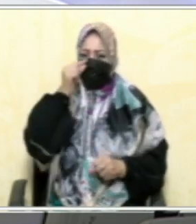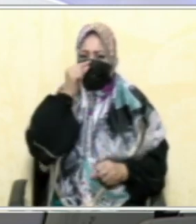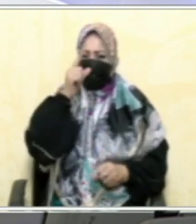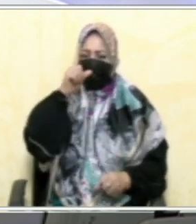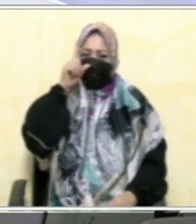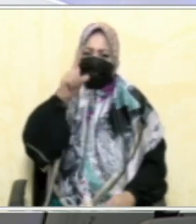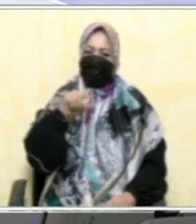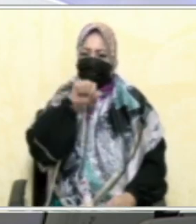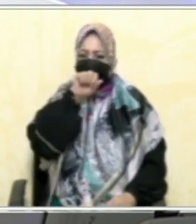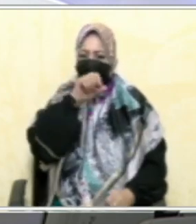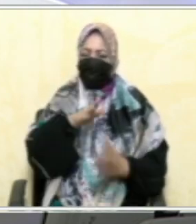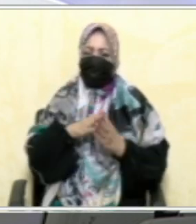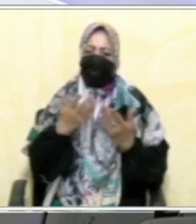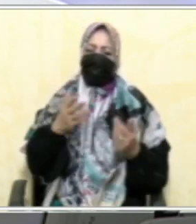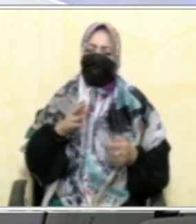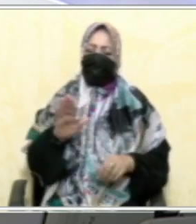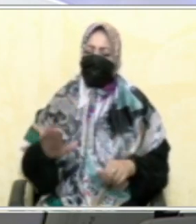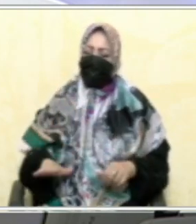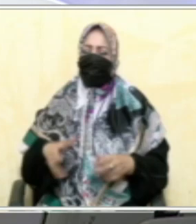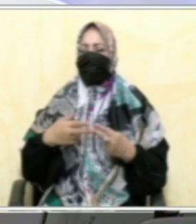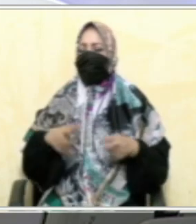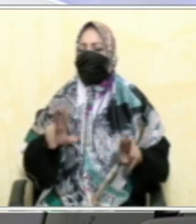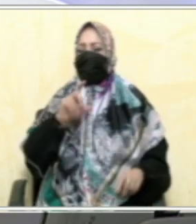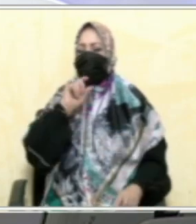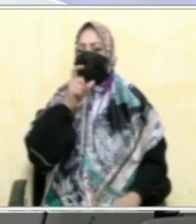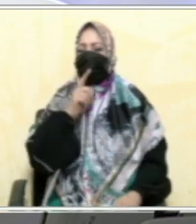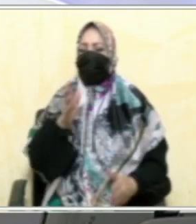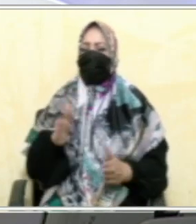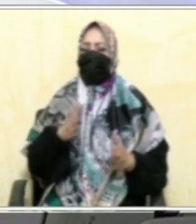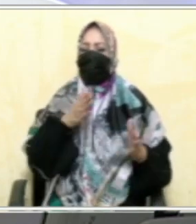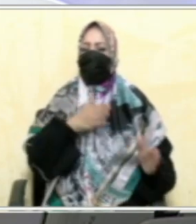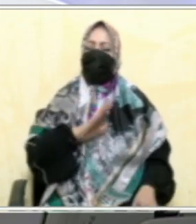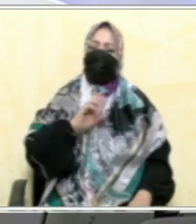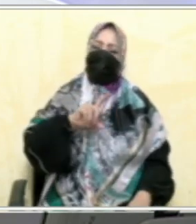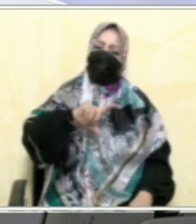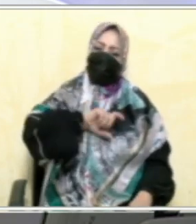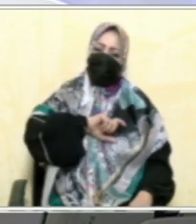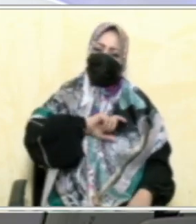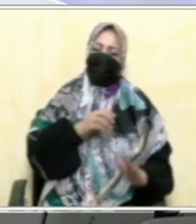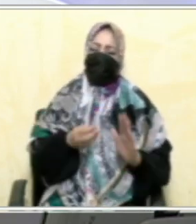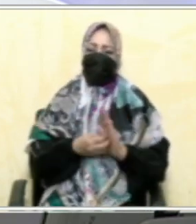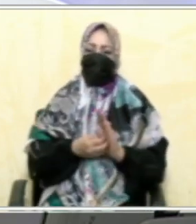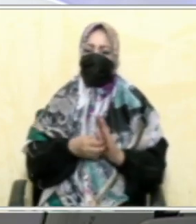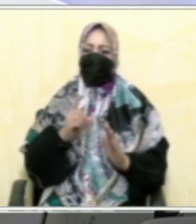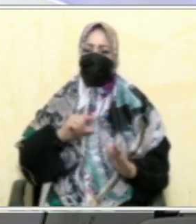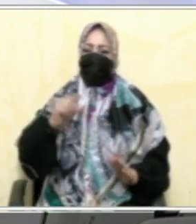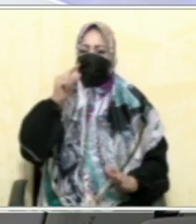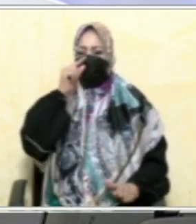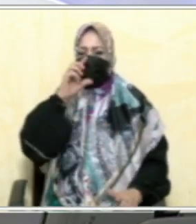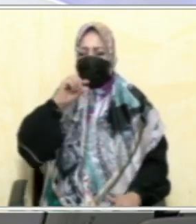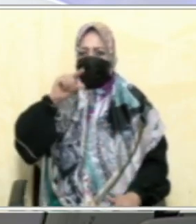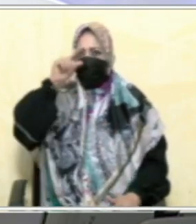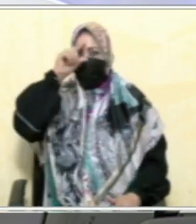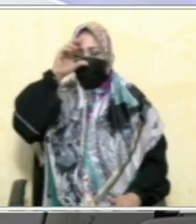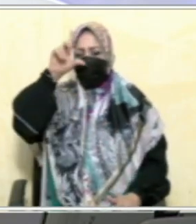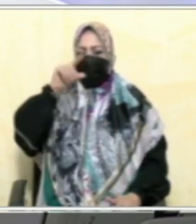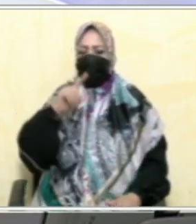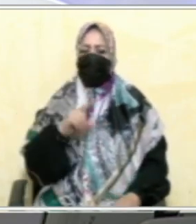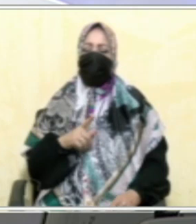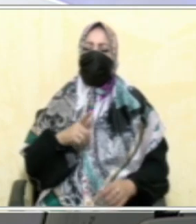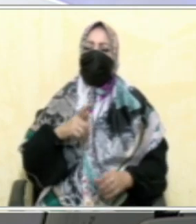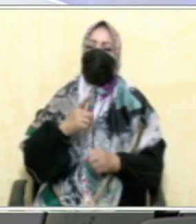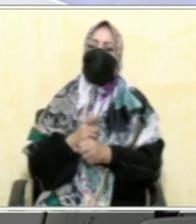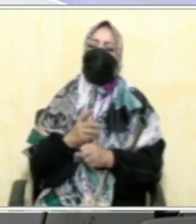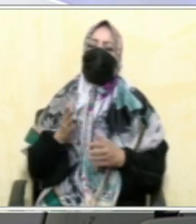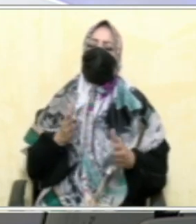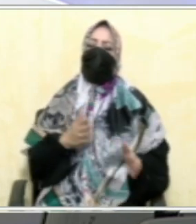طيب، غير المعلمة وغير المتعلمة لا يجوز لهما مس المصحف، هل يجوز لهما القراءة من الهاتف؟ أقول